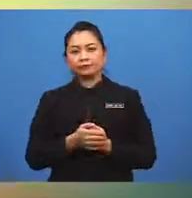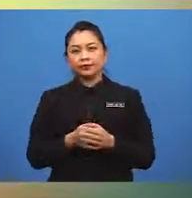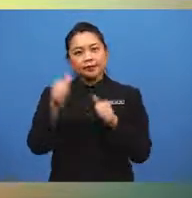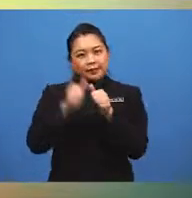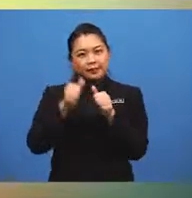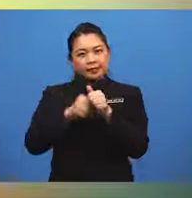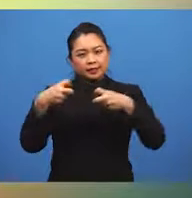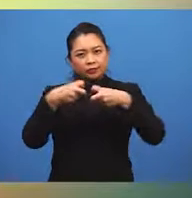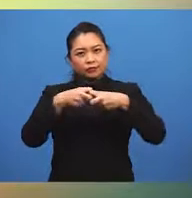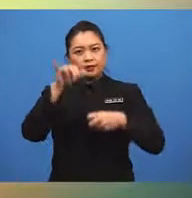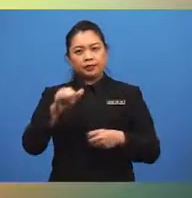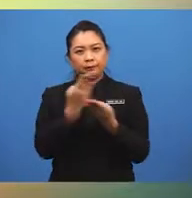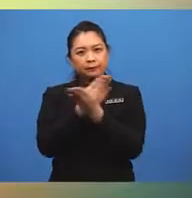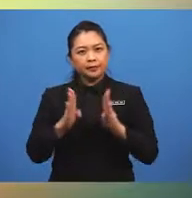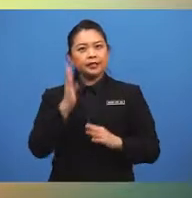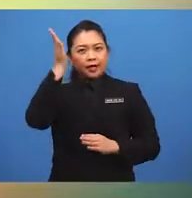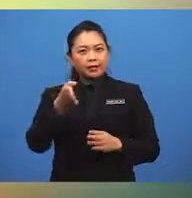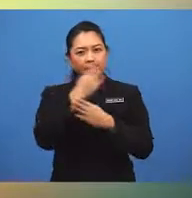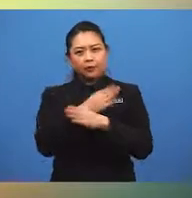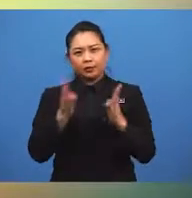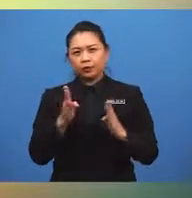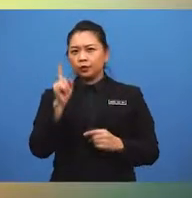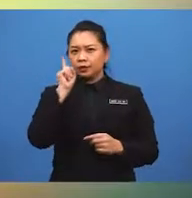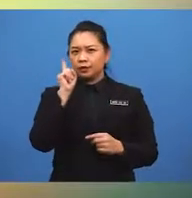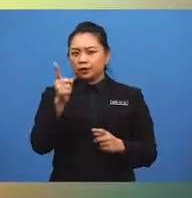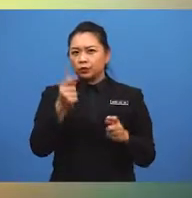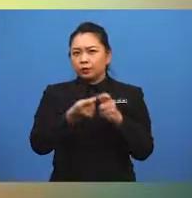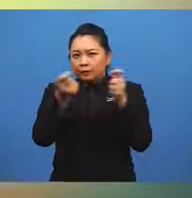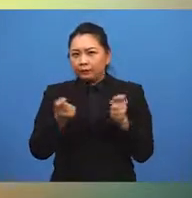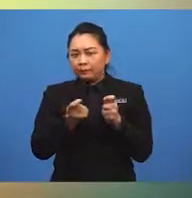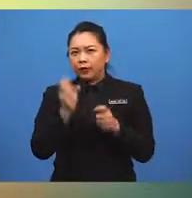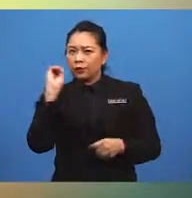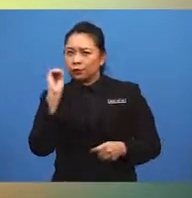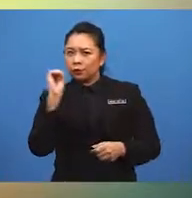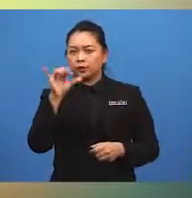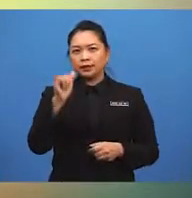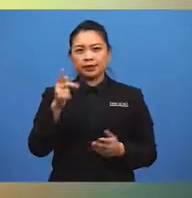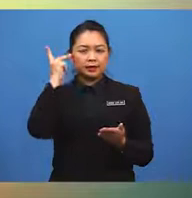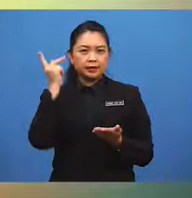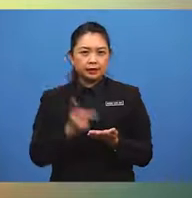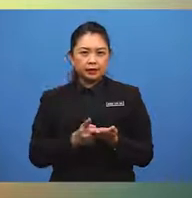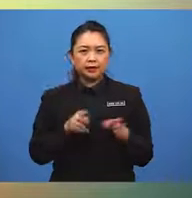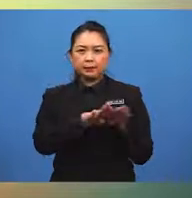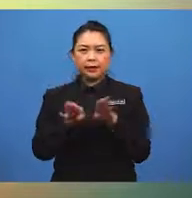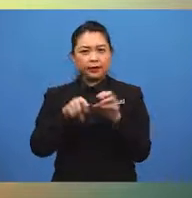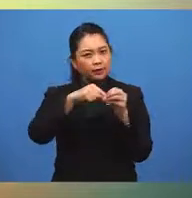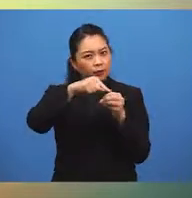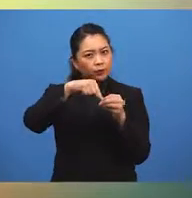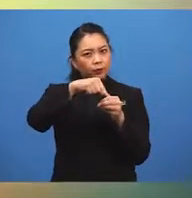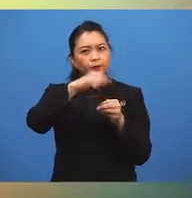Setiap elektron yang terbebas akan membentuk suatu tempat kosong yang dikenali sebagai lohong.